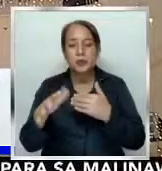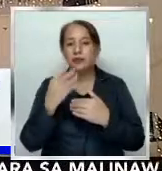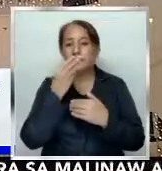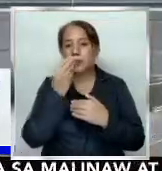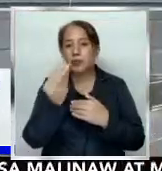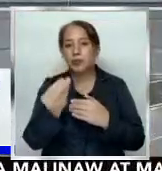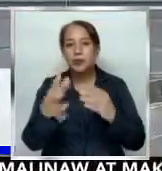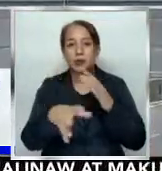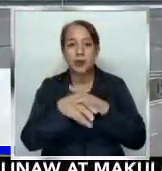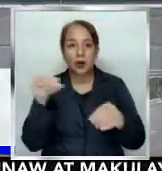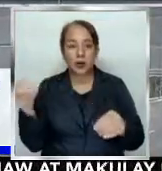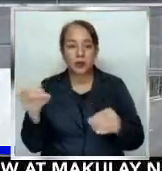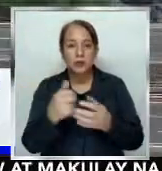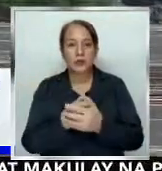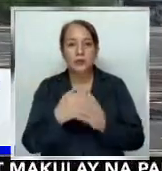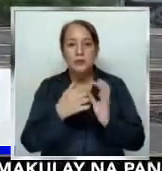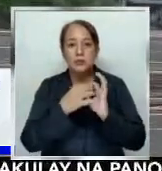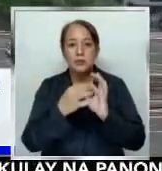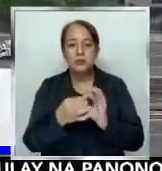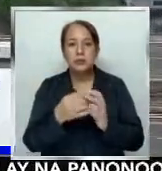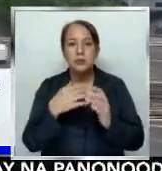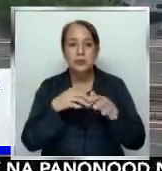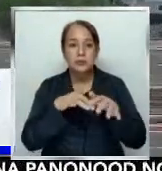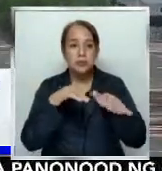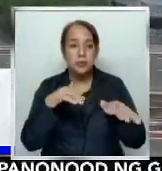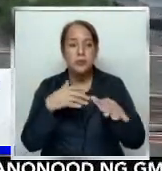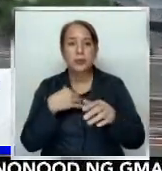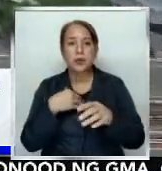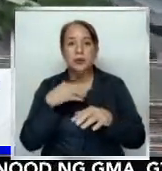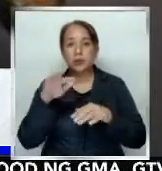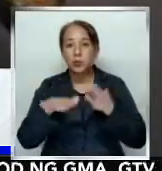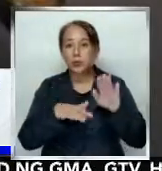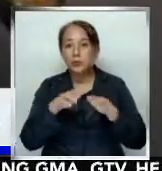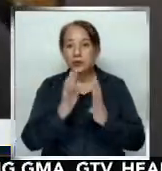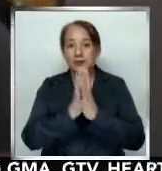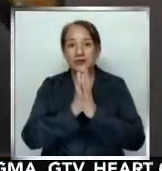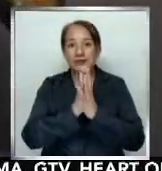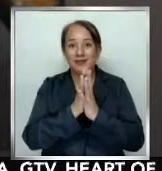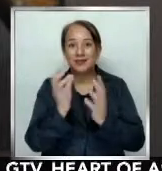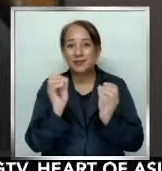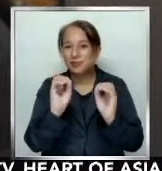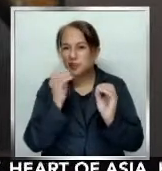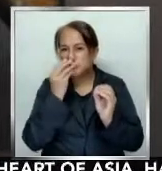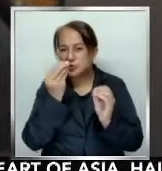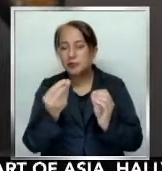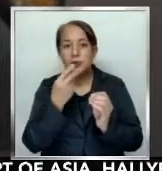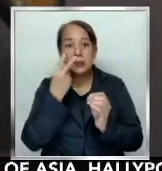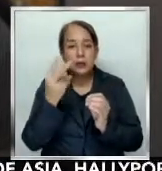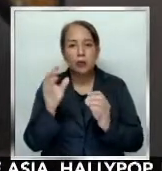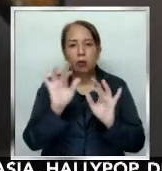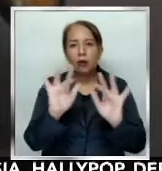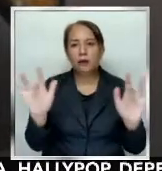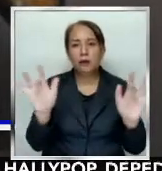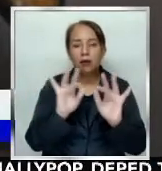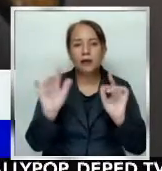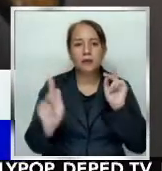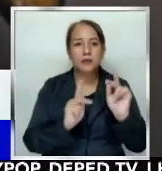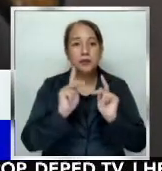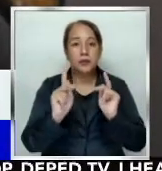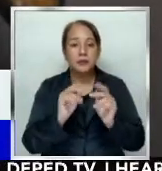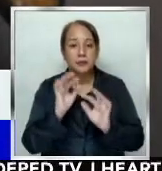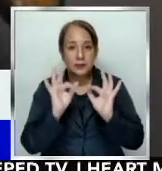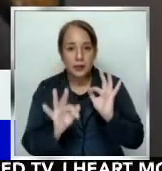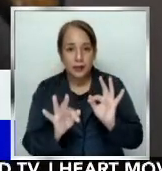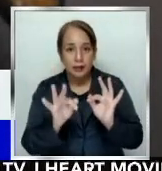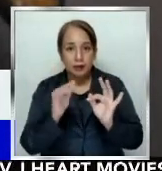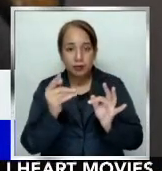lumalabas, batay sa luwag ng traffic at foot traffic sa mga shopping mall. Nakikita ko na talagang walang tao eh. It will really not make